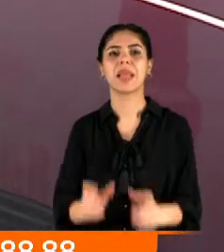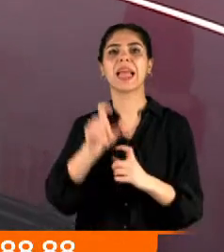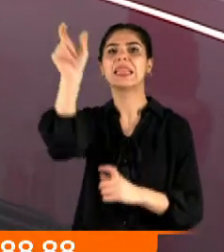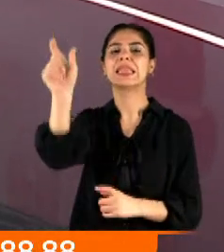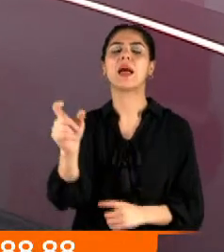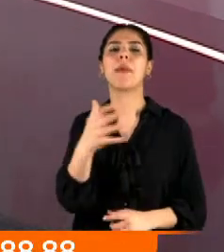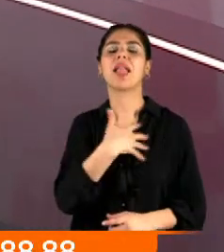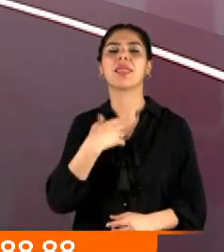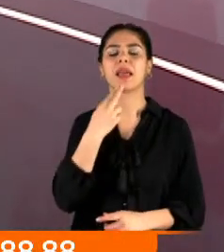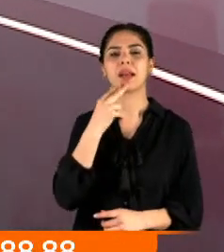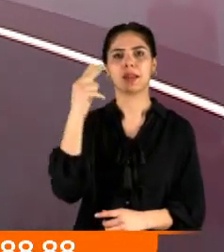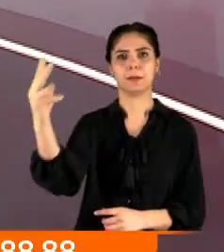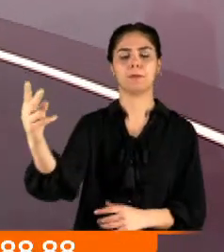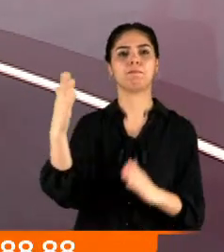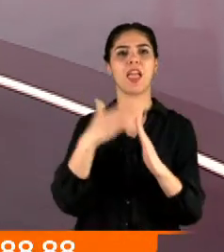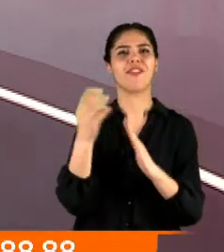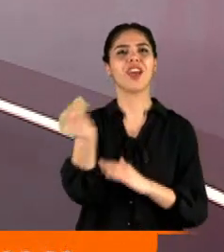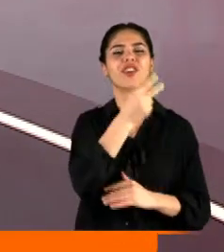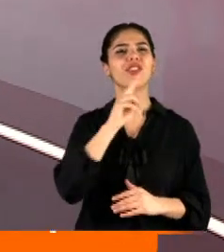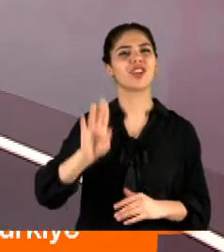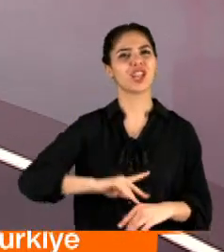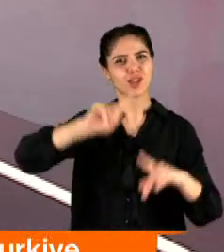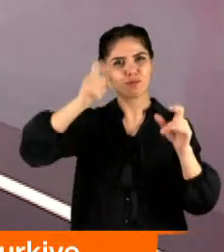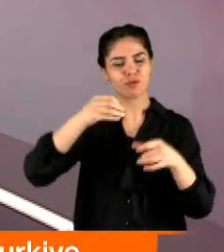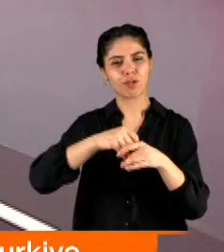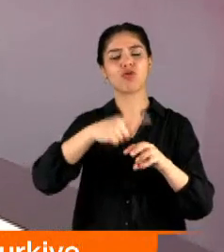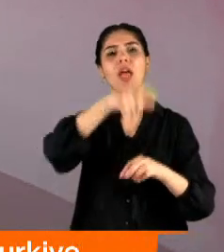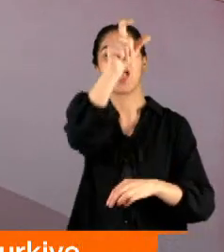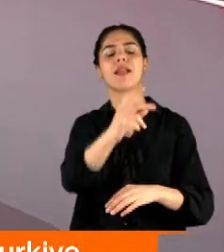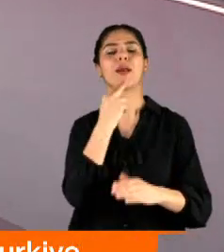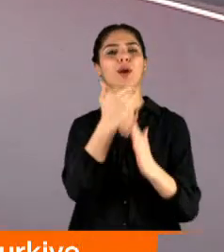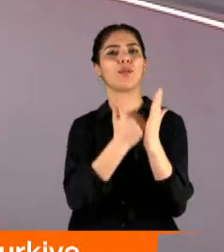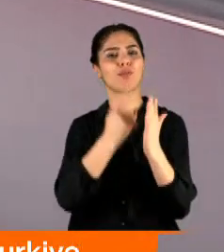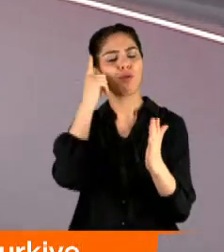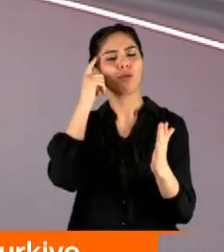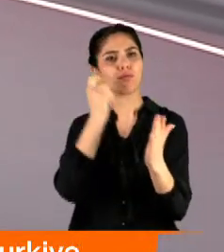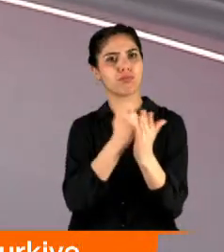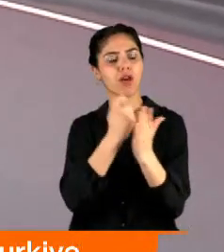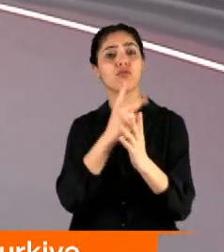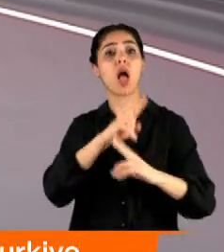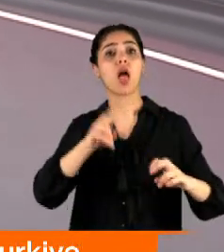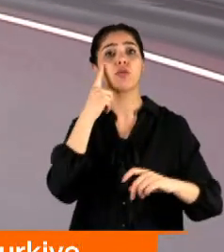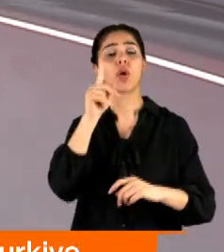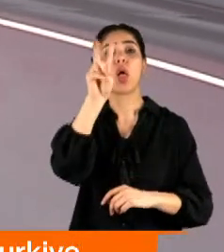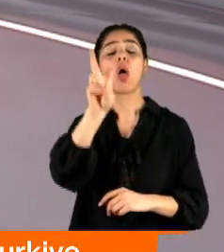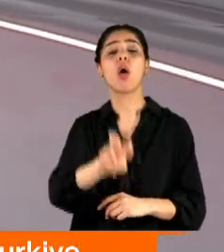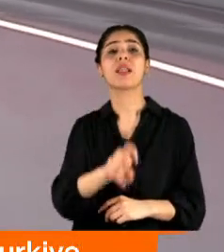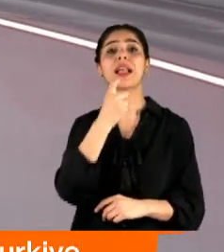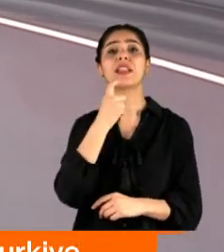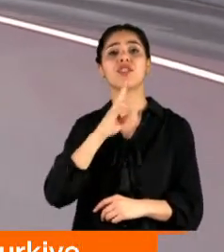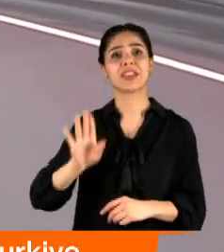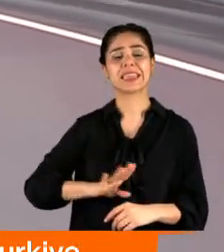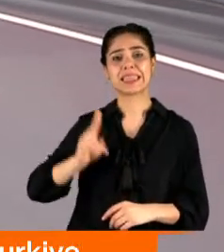Sabahat Yılmaz bir anne evden kaçan kızına kavuşmak için Esayrol'un kapısını çaldı. Yapılan araştırma sonunda 18 yaşındaki